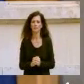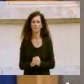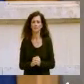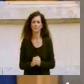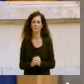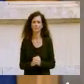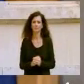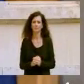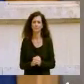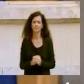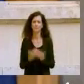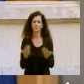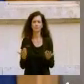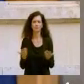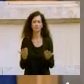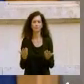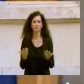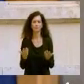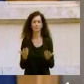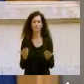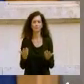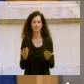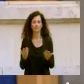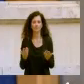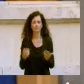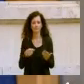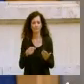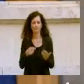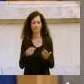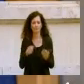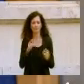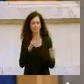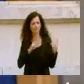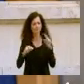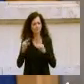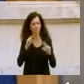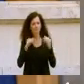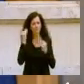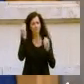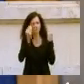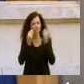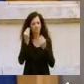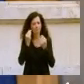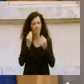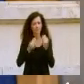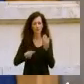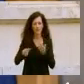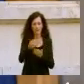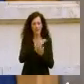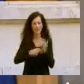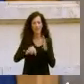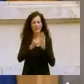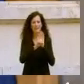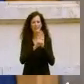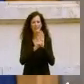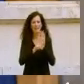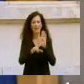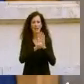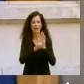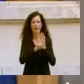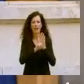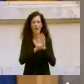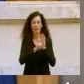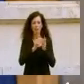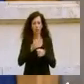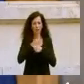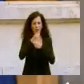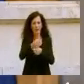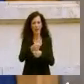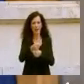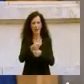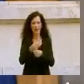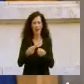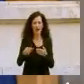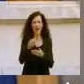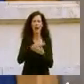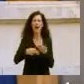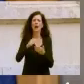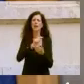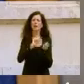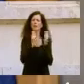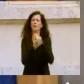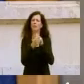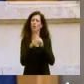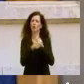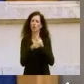di progetti di riforma disegni di legge delega che sono già presso le commissioni